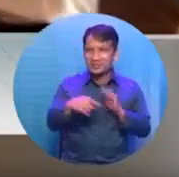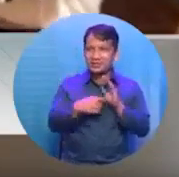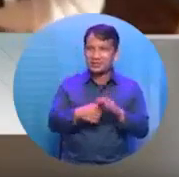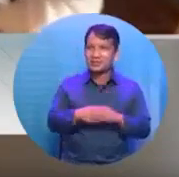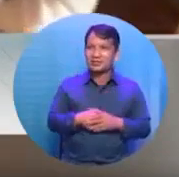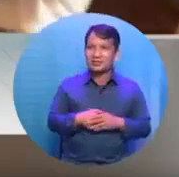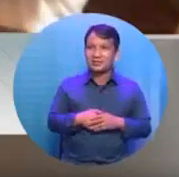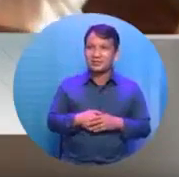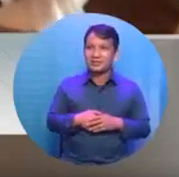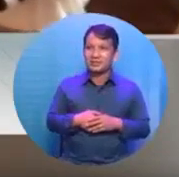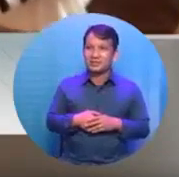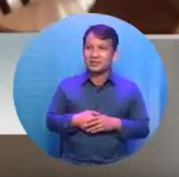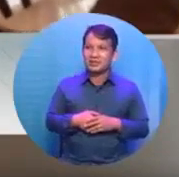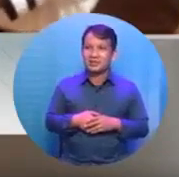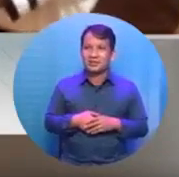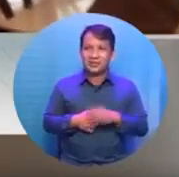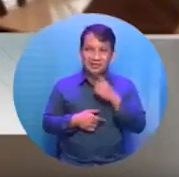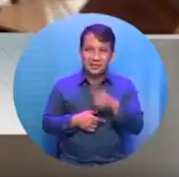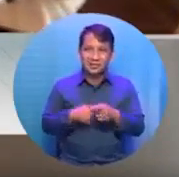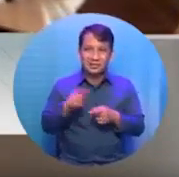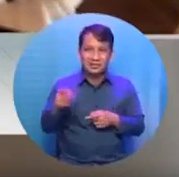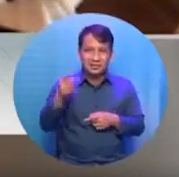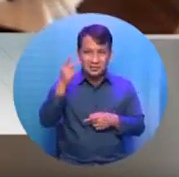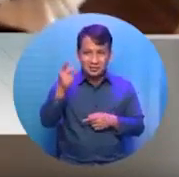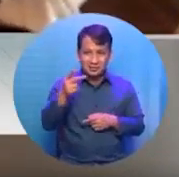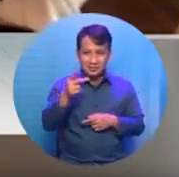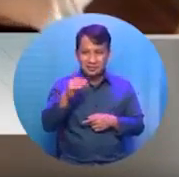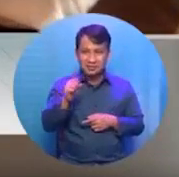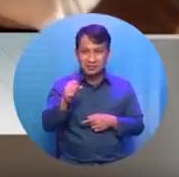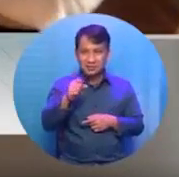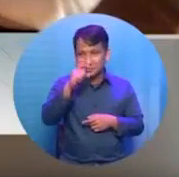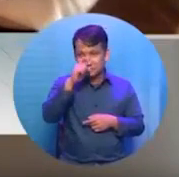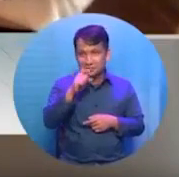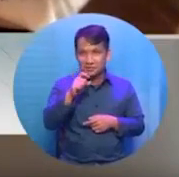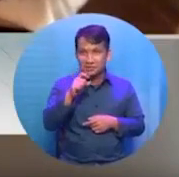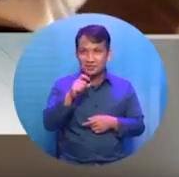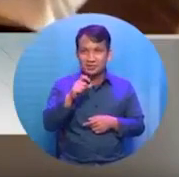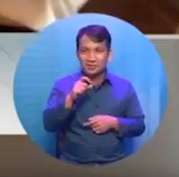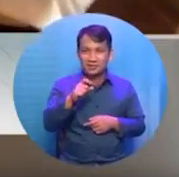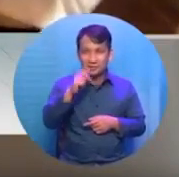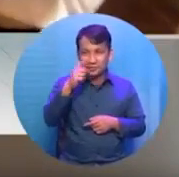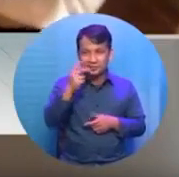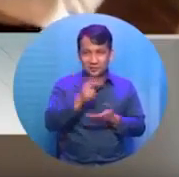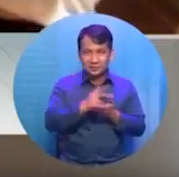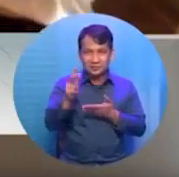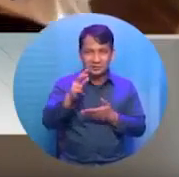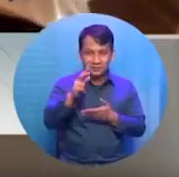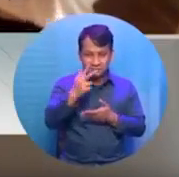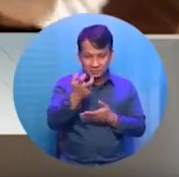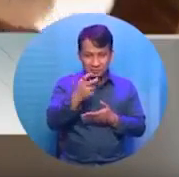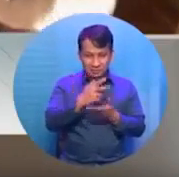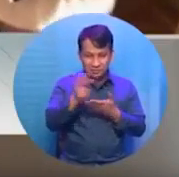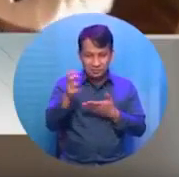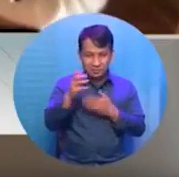Okay. At yung kapatid mo si Kija ay third year college. Apo. Oh, saan ka nag-aaral?